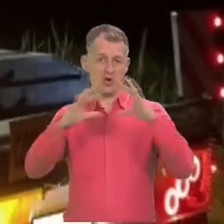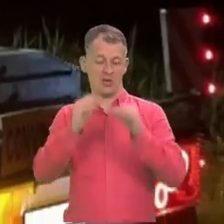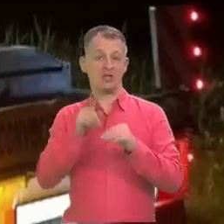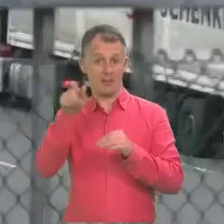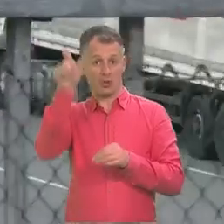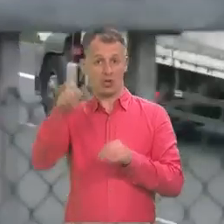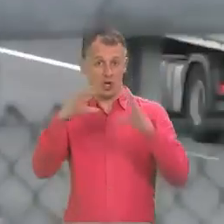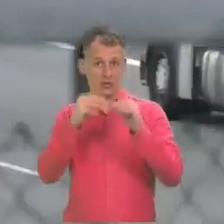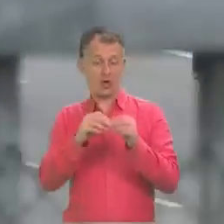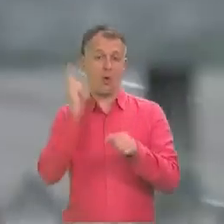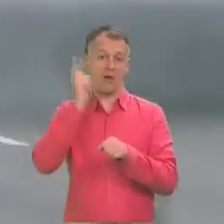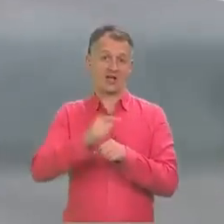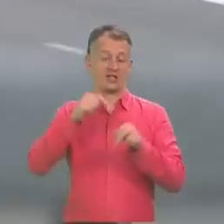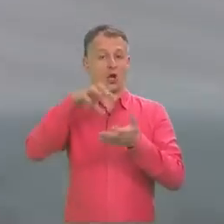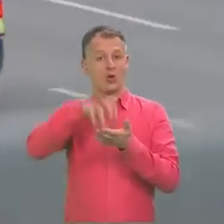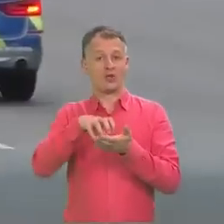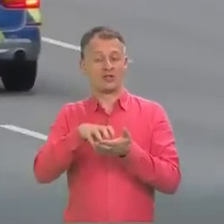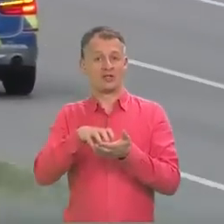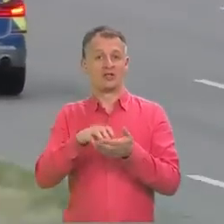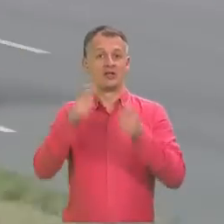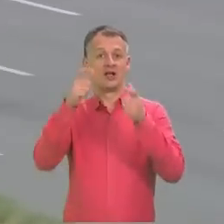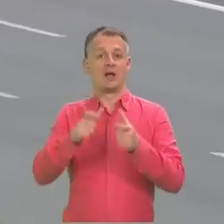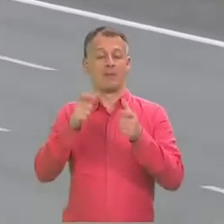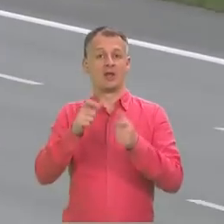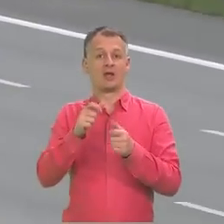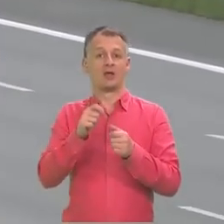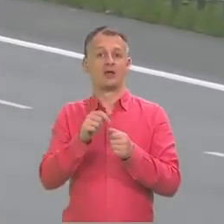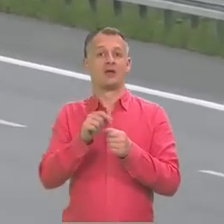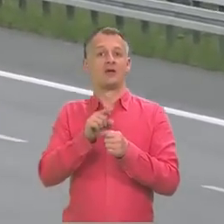este obligat pentru moment să locuiască în cabina tirului său.